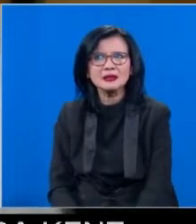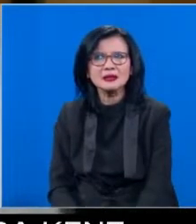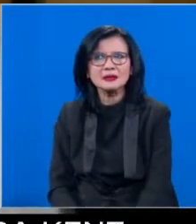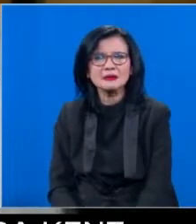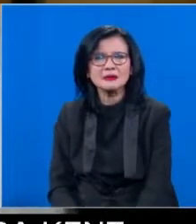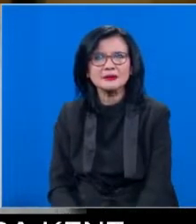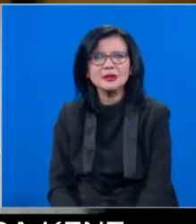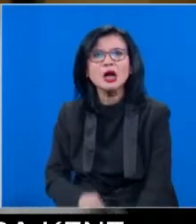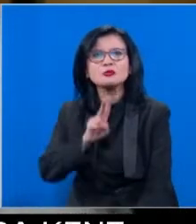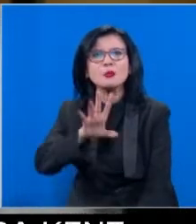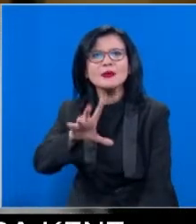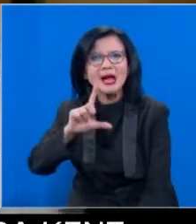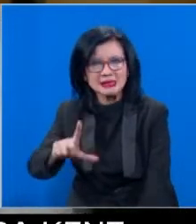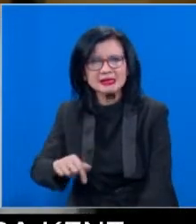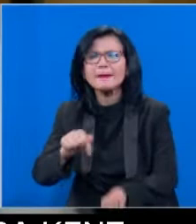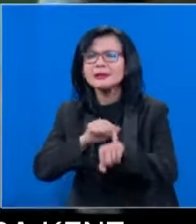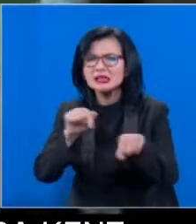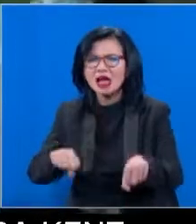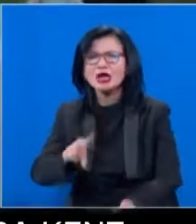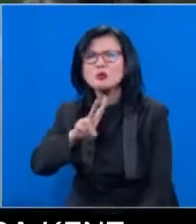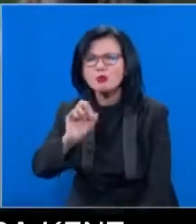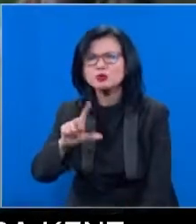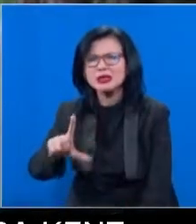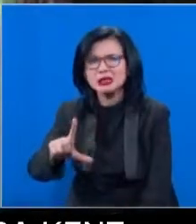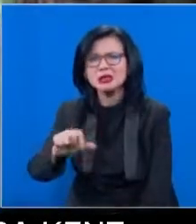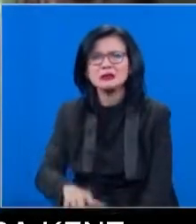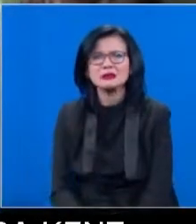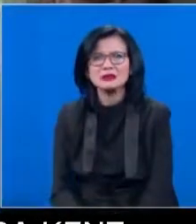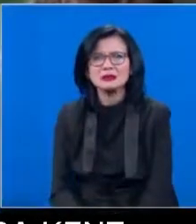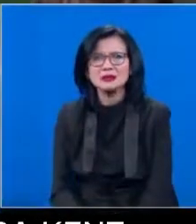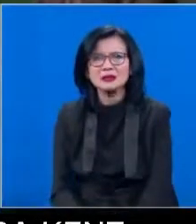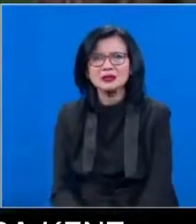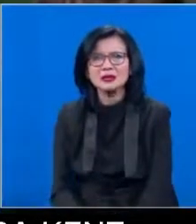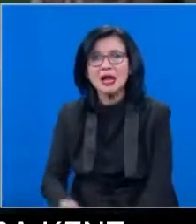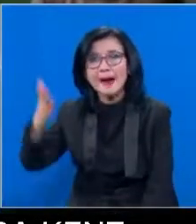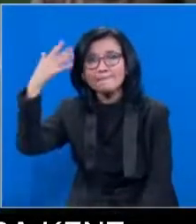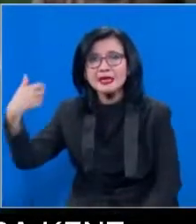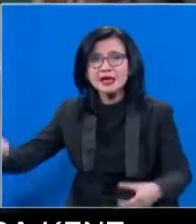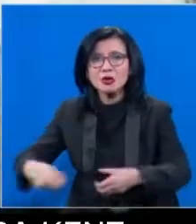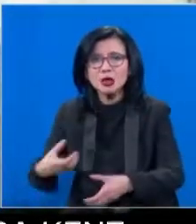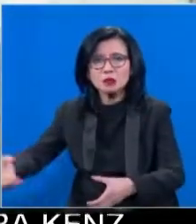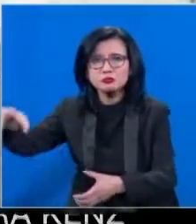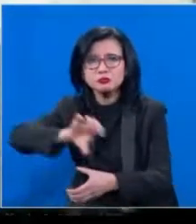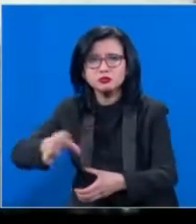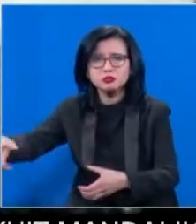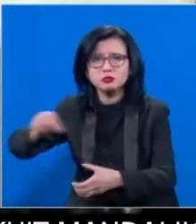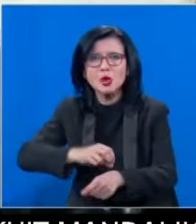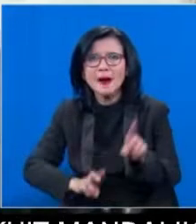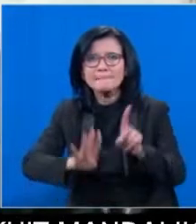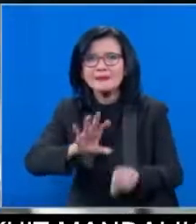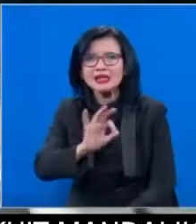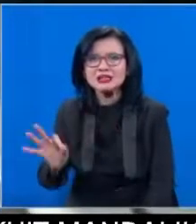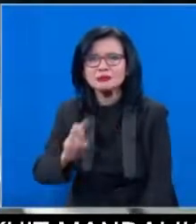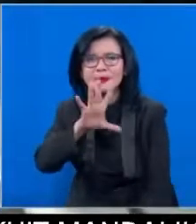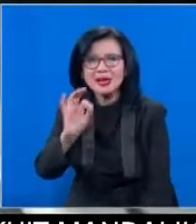25 lagi terkarang 20 minyak goreng curah dengan harga 14500 Rupiah perliter ini